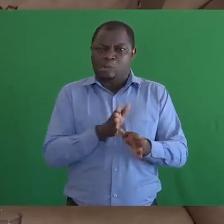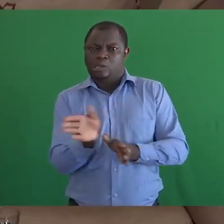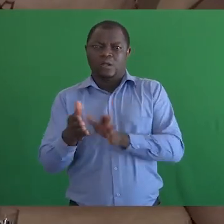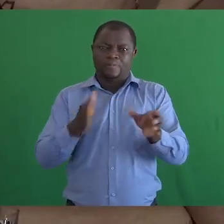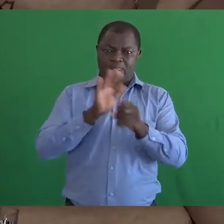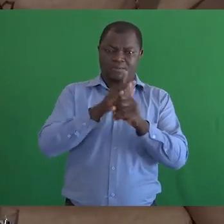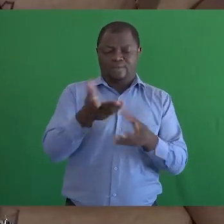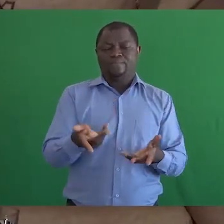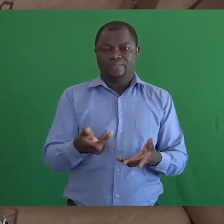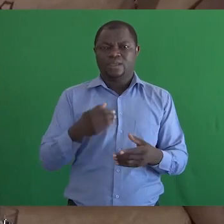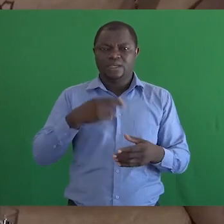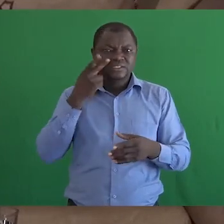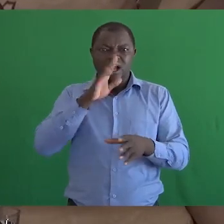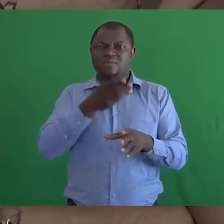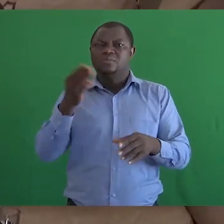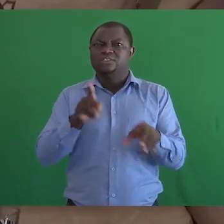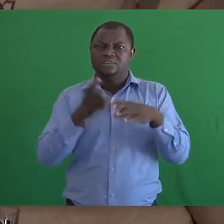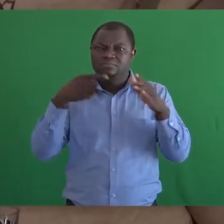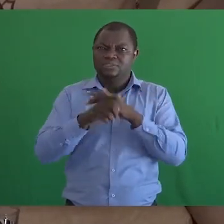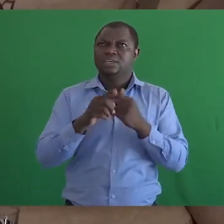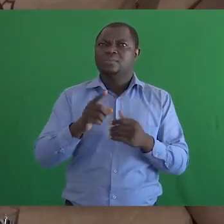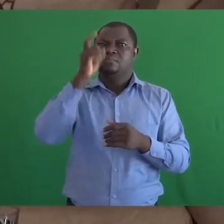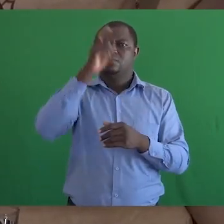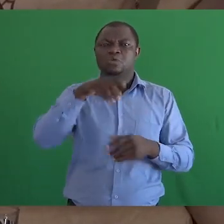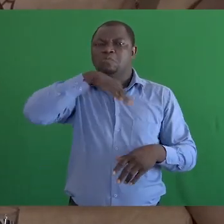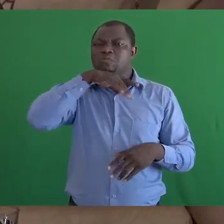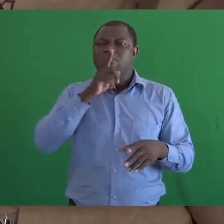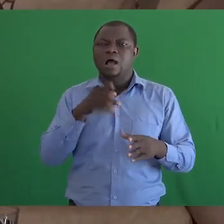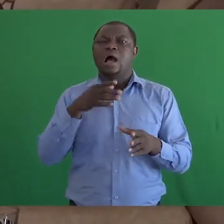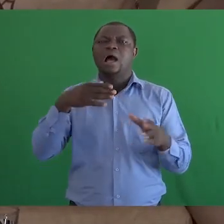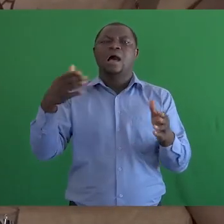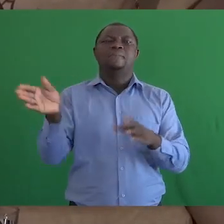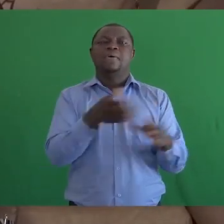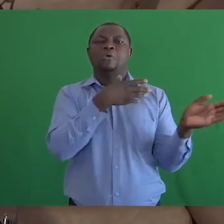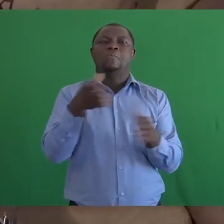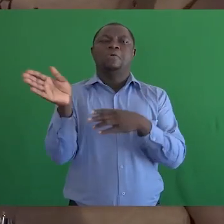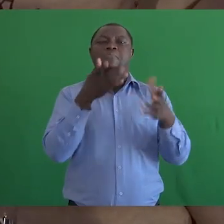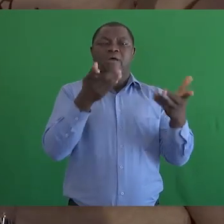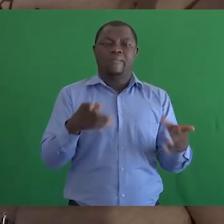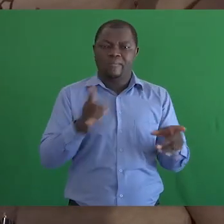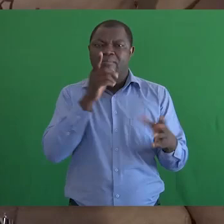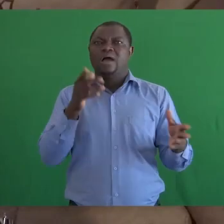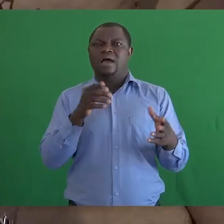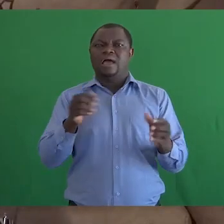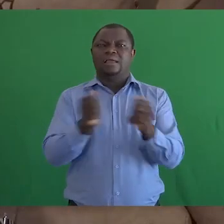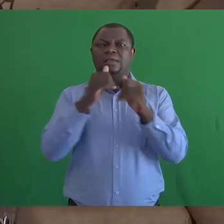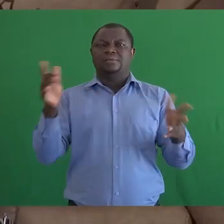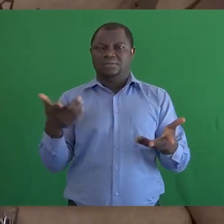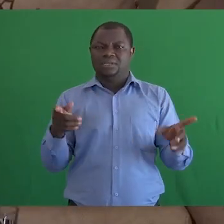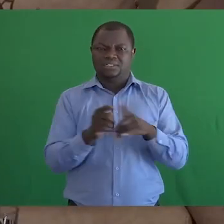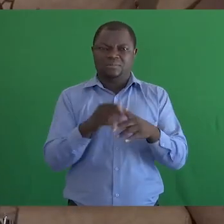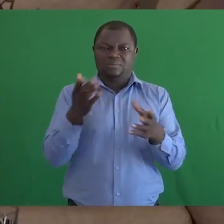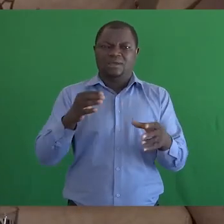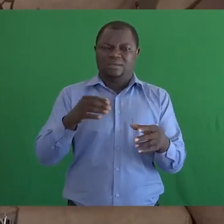urwo nekuti tinoona vamwe vakuendeswa kumaprofita kunza zvine mweya izvi vamwe vati hazvisire zvega izvi ndemudzimu